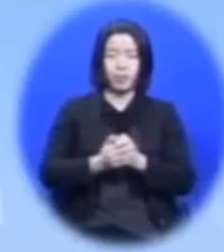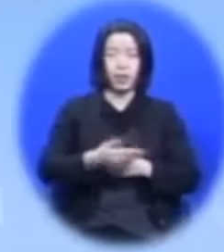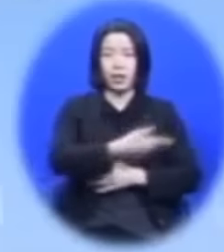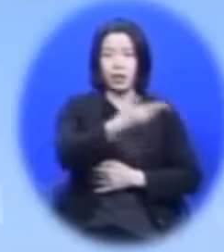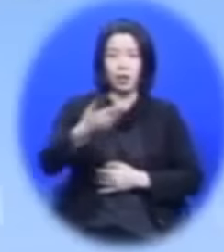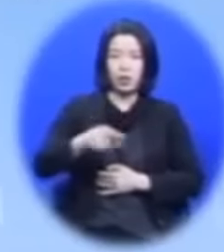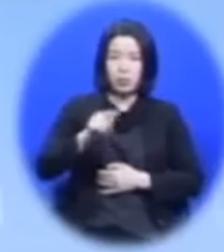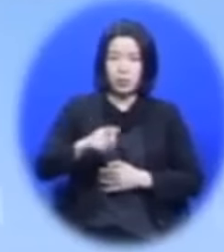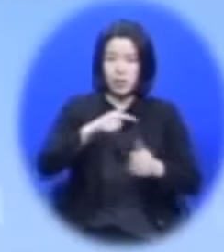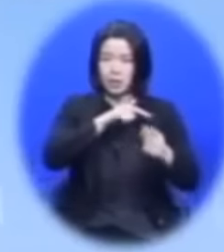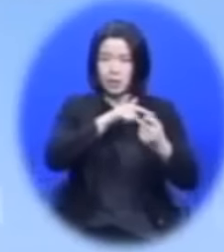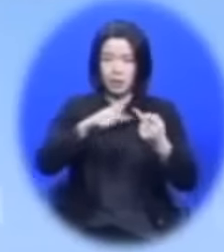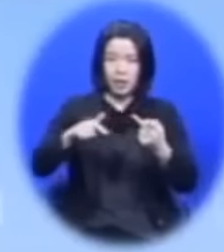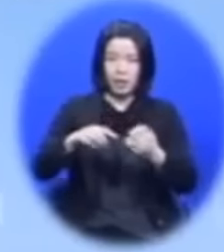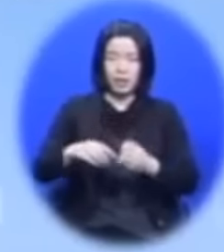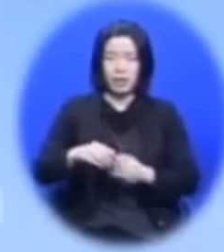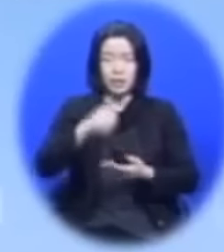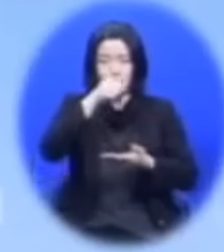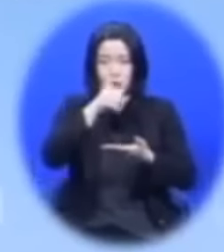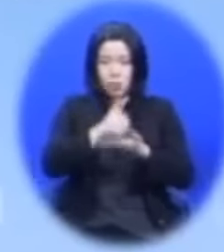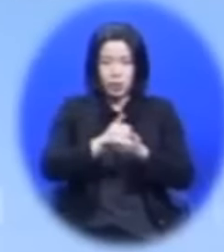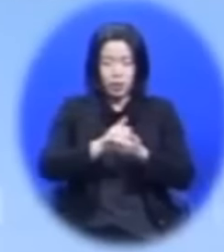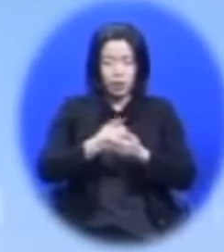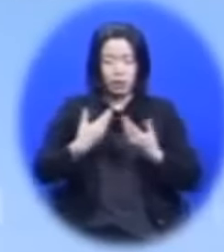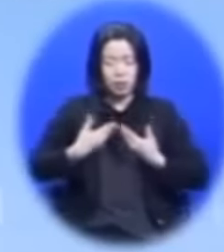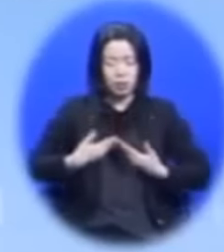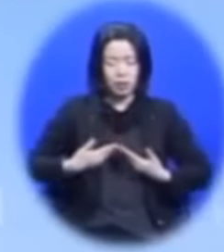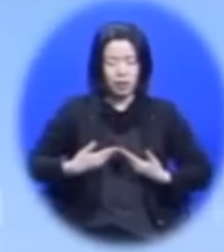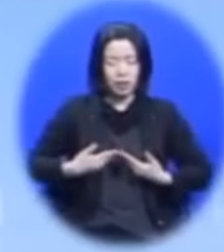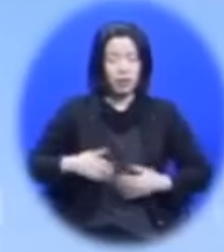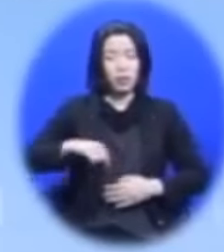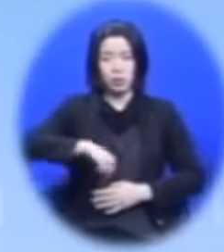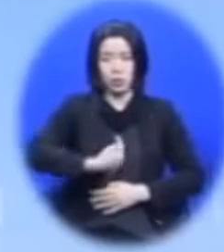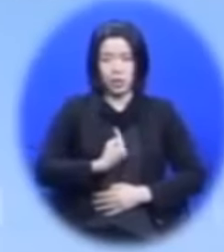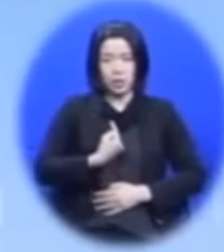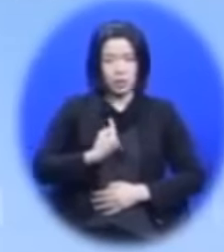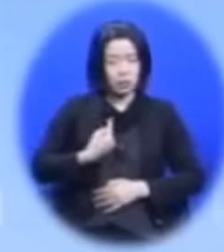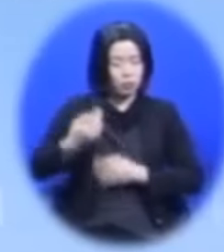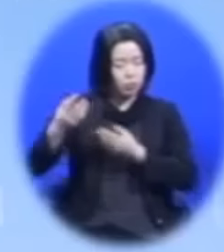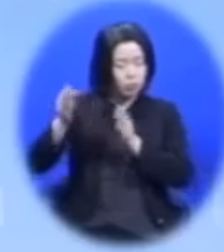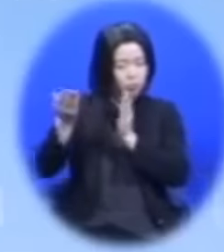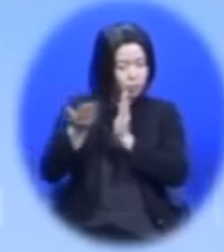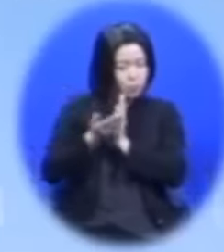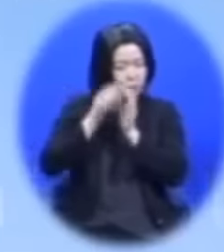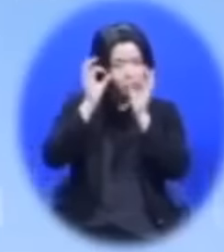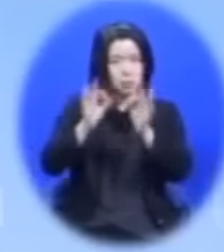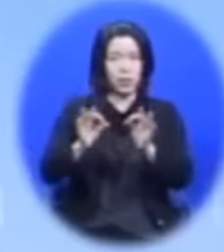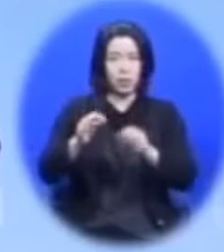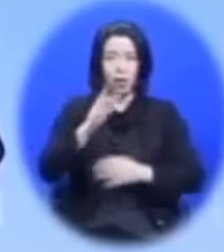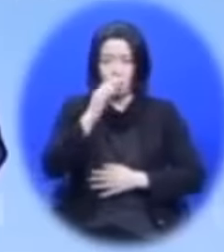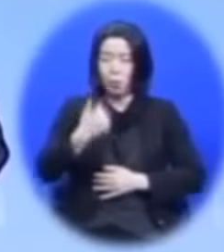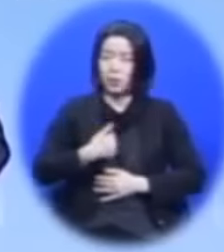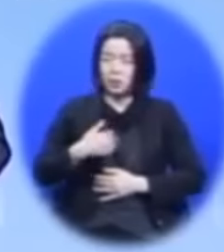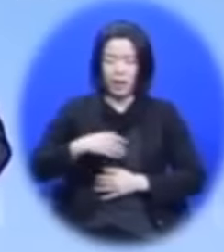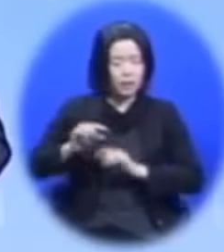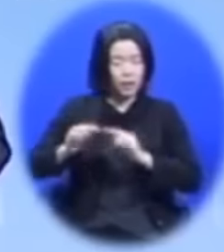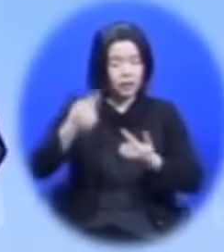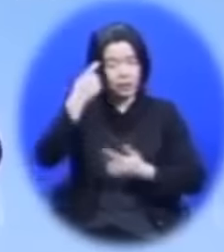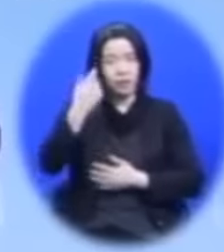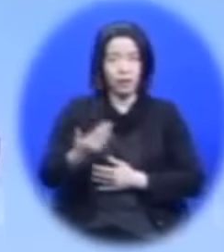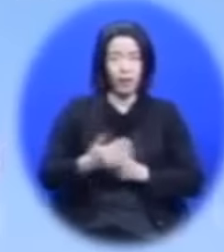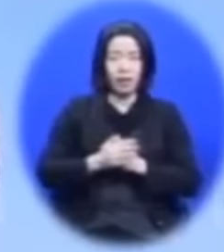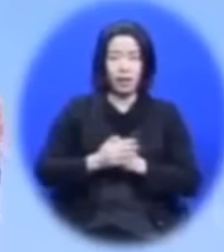여러분, 이 가인의 지은 죄를 가만히 우리 자신에게 적용해 봐야 됩니다. 혹시 나는 그렇지 않을까?